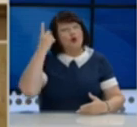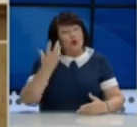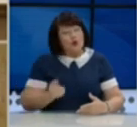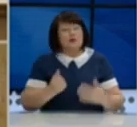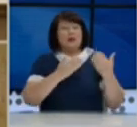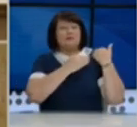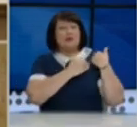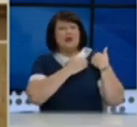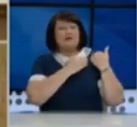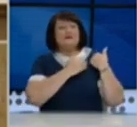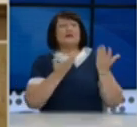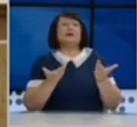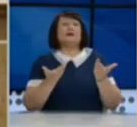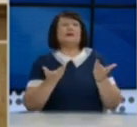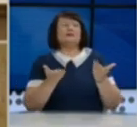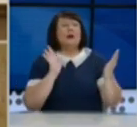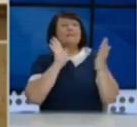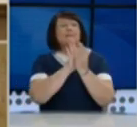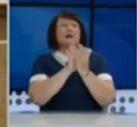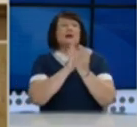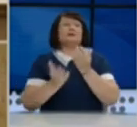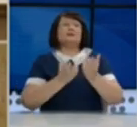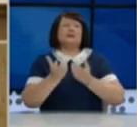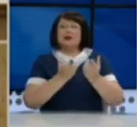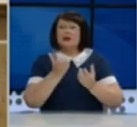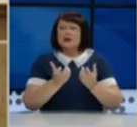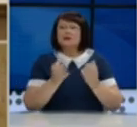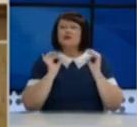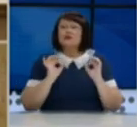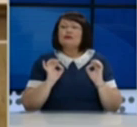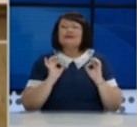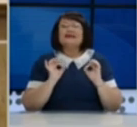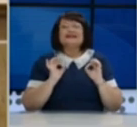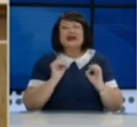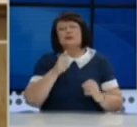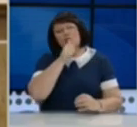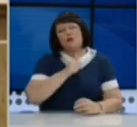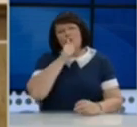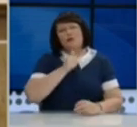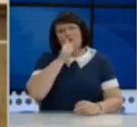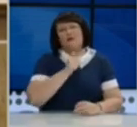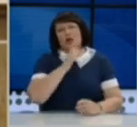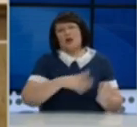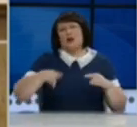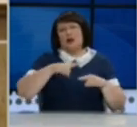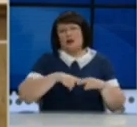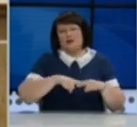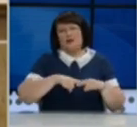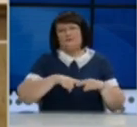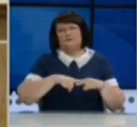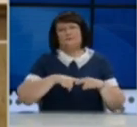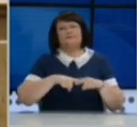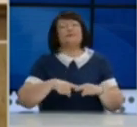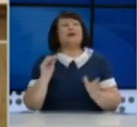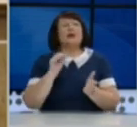υπευθυνότητα απέναντι σε ένα φαινόμενο το οποίο προφανώς ταλανίζει και δοκιμάζει την πατρίδα μας, αλλά ταυτόχρονα